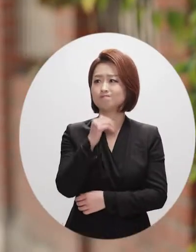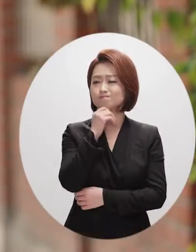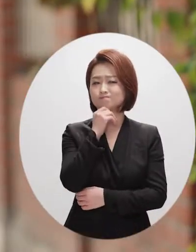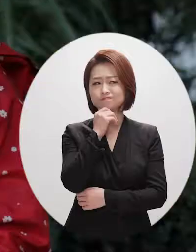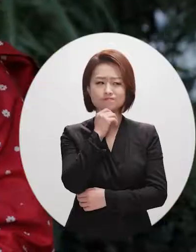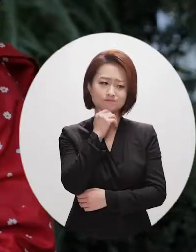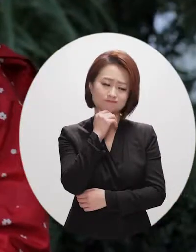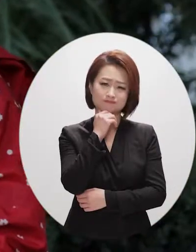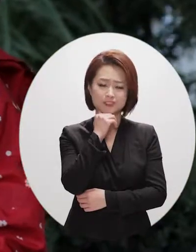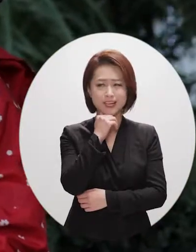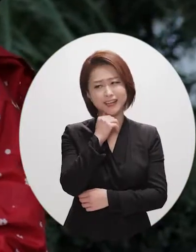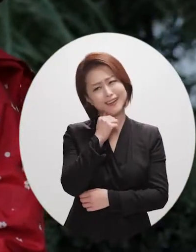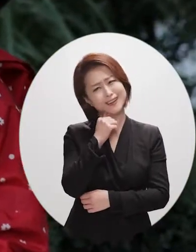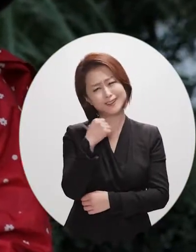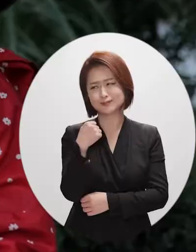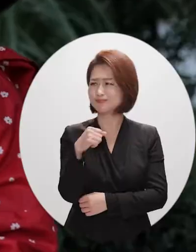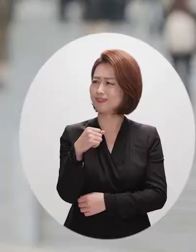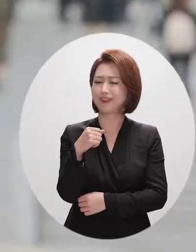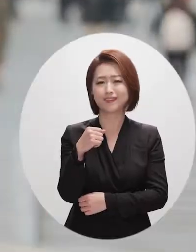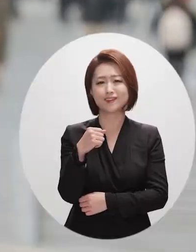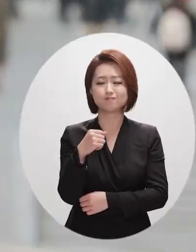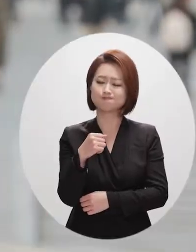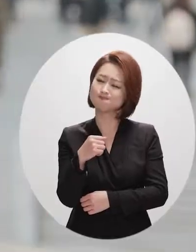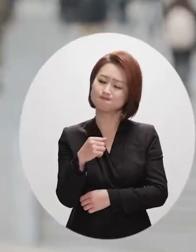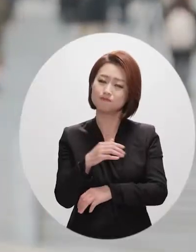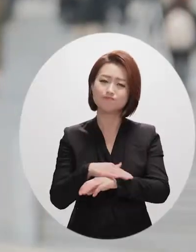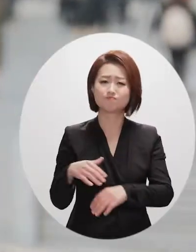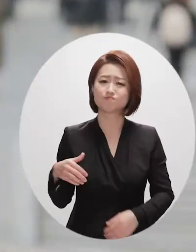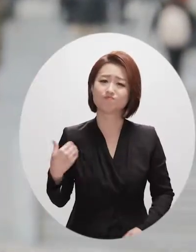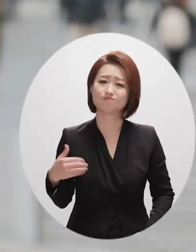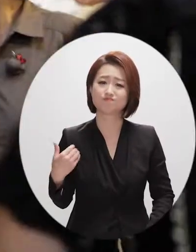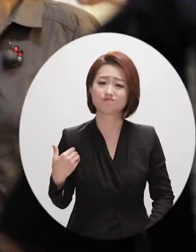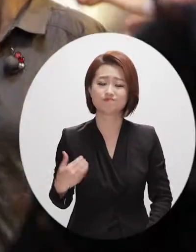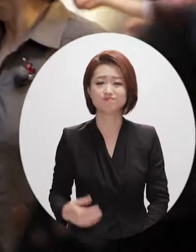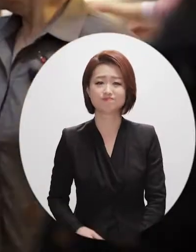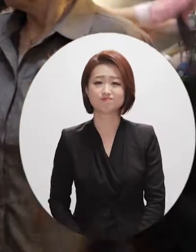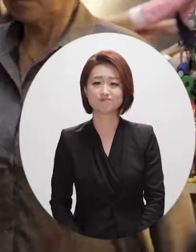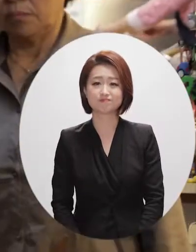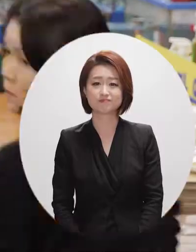아... 보세요? 됐어요, 잘 모르겠어요